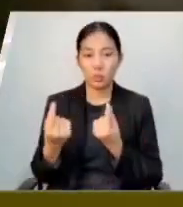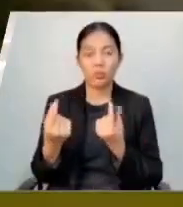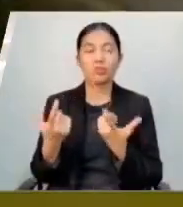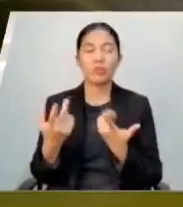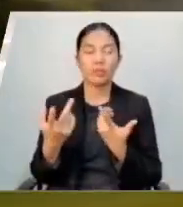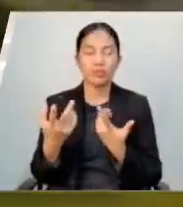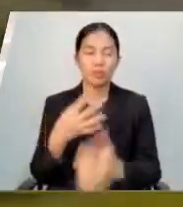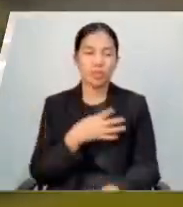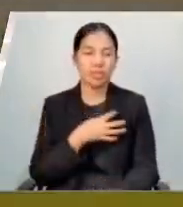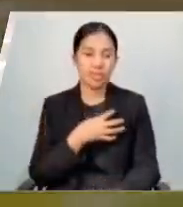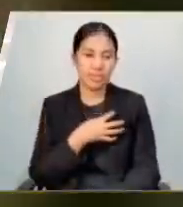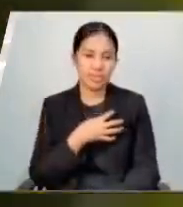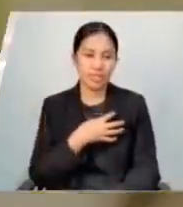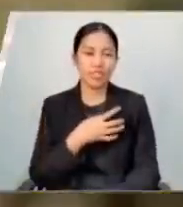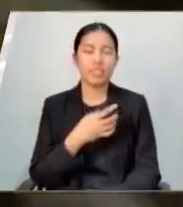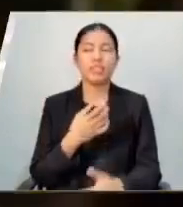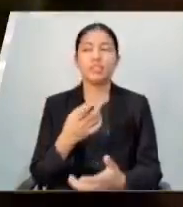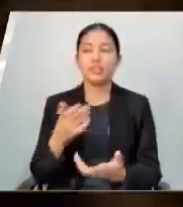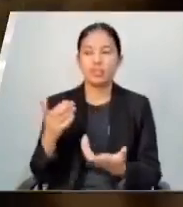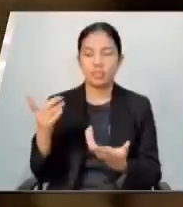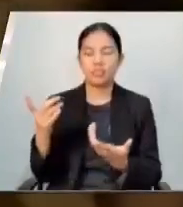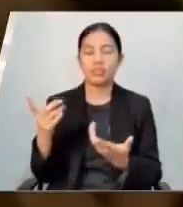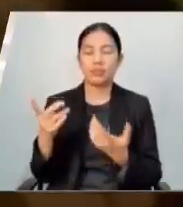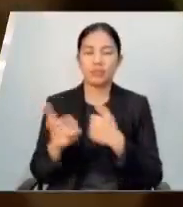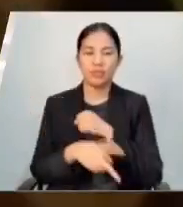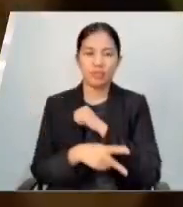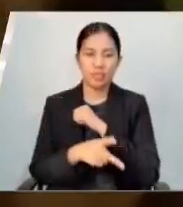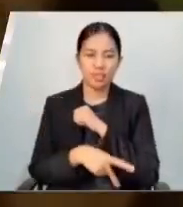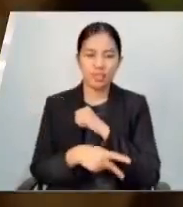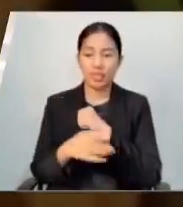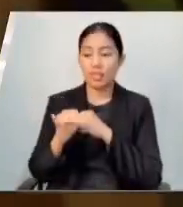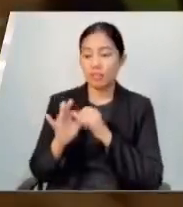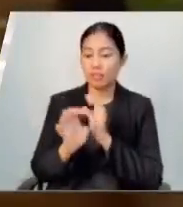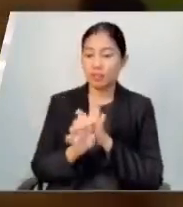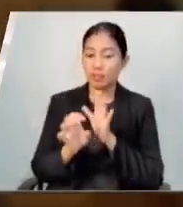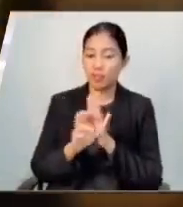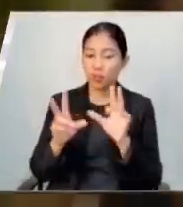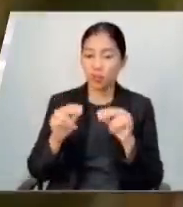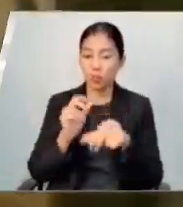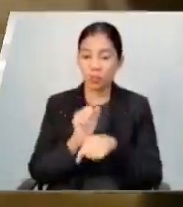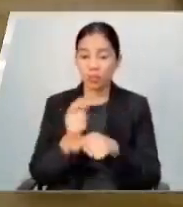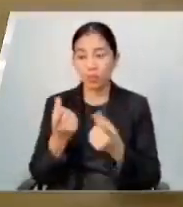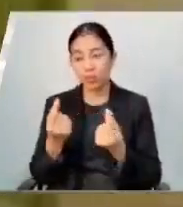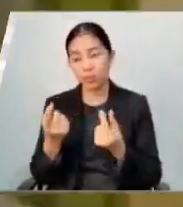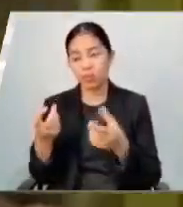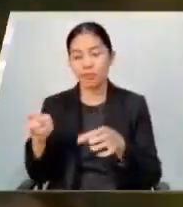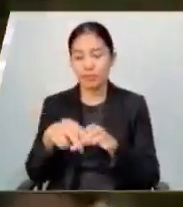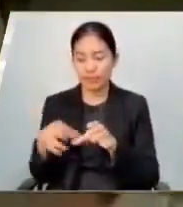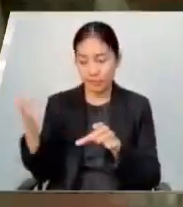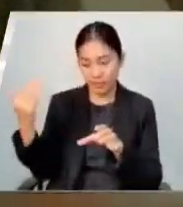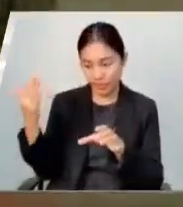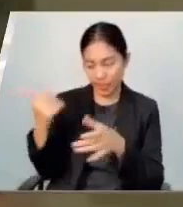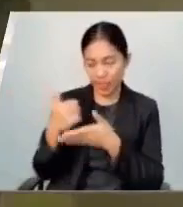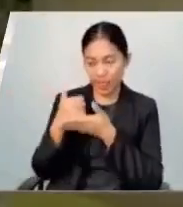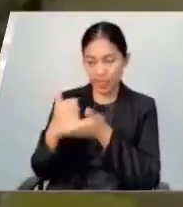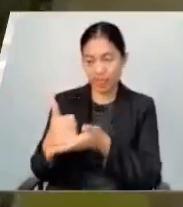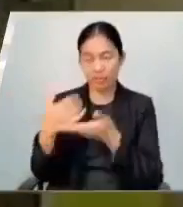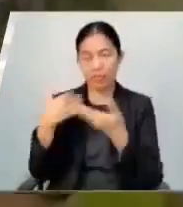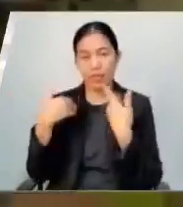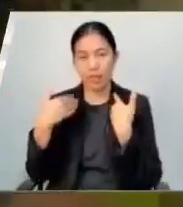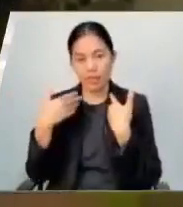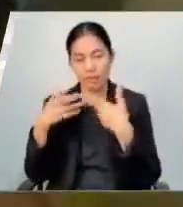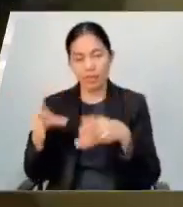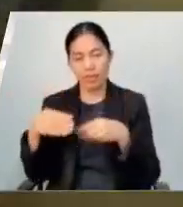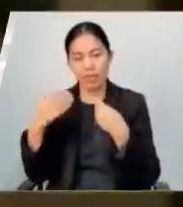sila ay nagpapasakay, diba? Nagsasabay ng mga bukod sa libreng sakay, stranded. May libreng pandesal pa ata.